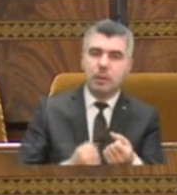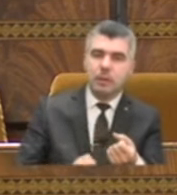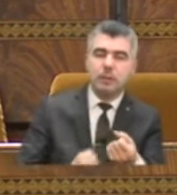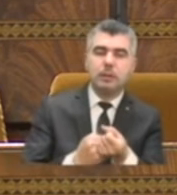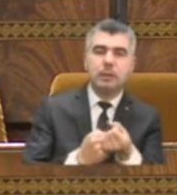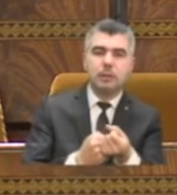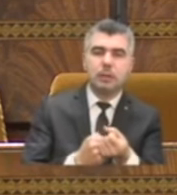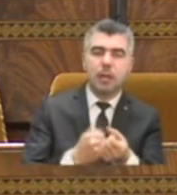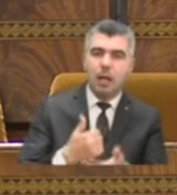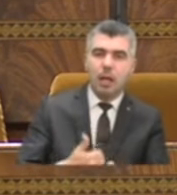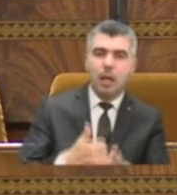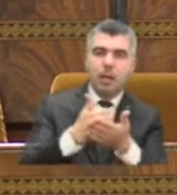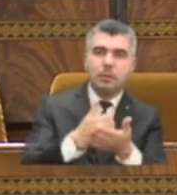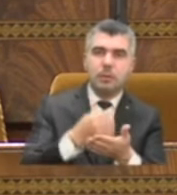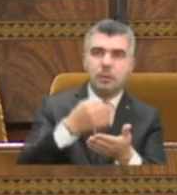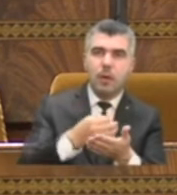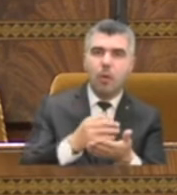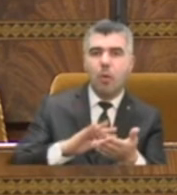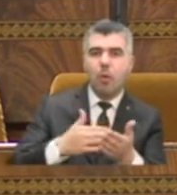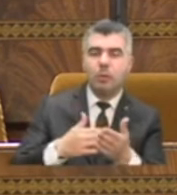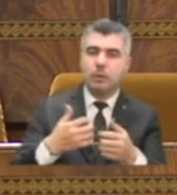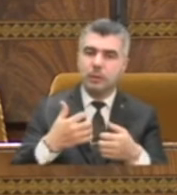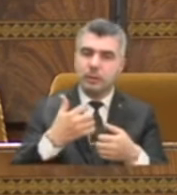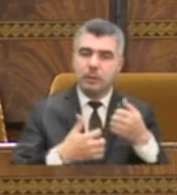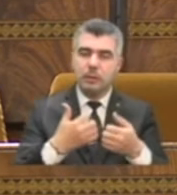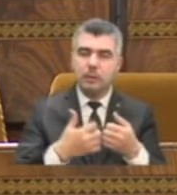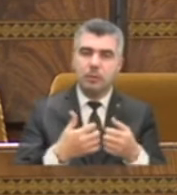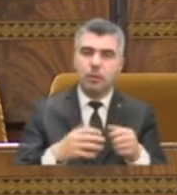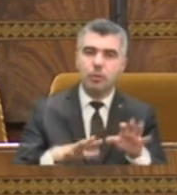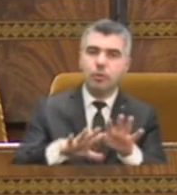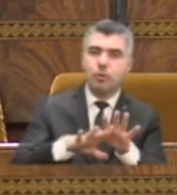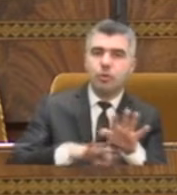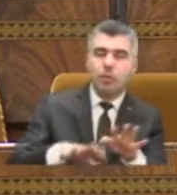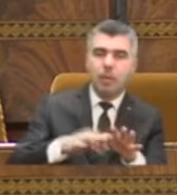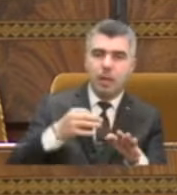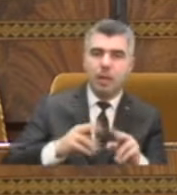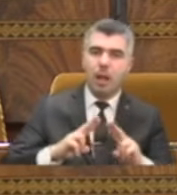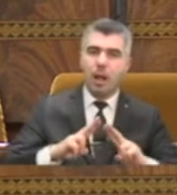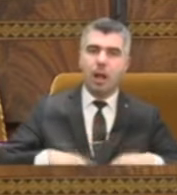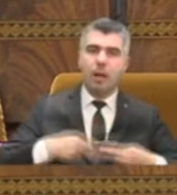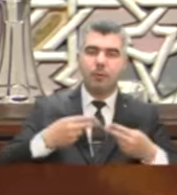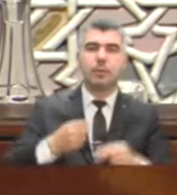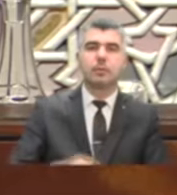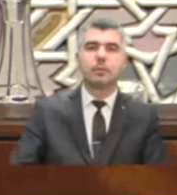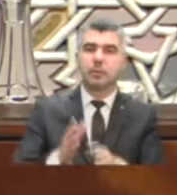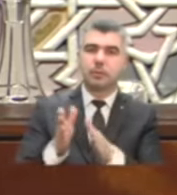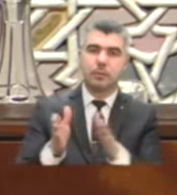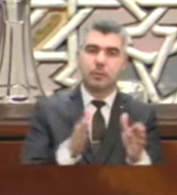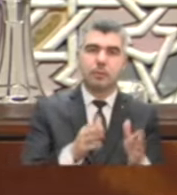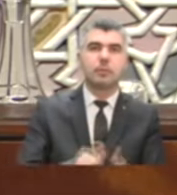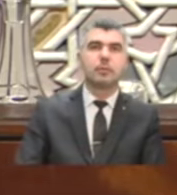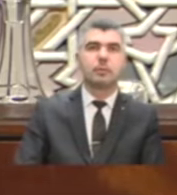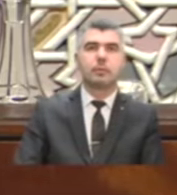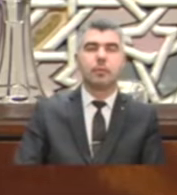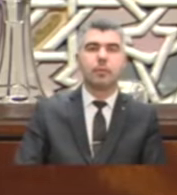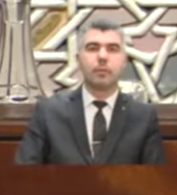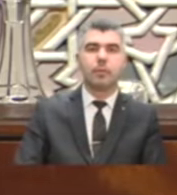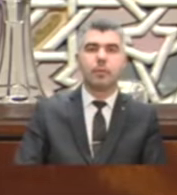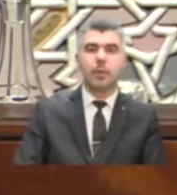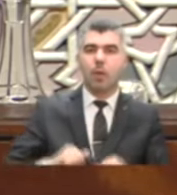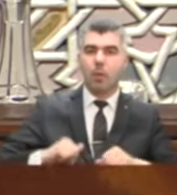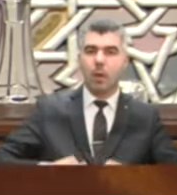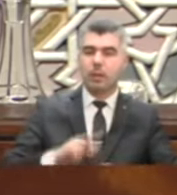على صقل مواهبهم لضمان اندماجهم في الحياة العامة بشكل جيد، وشكرا. شكرا سيد نائب. سيد الوزير،